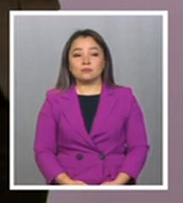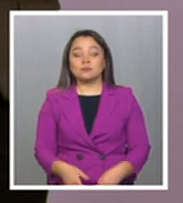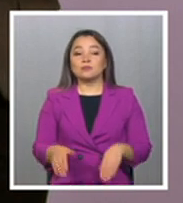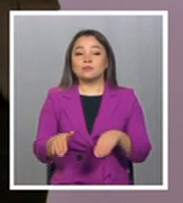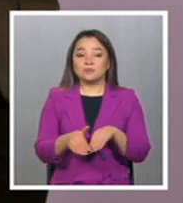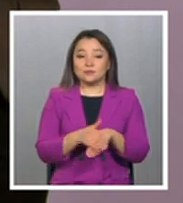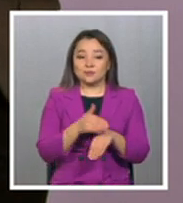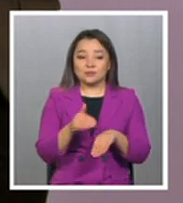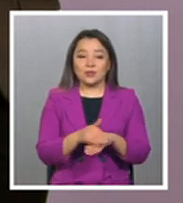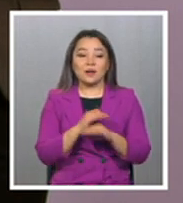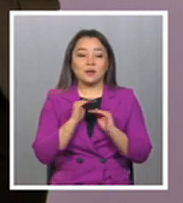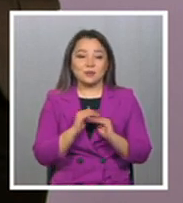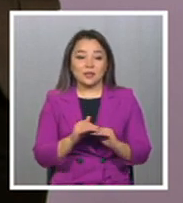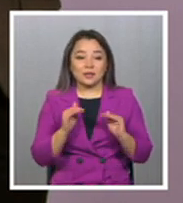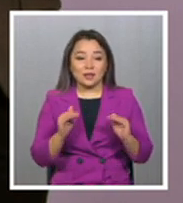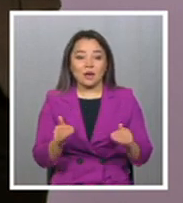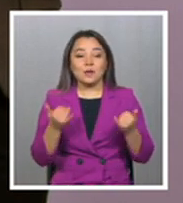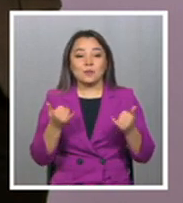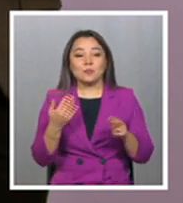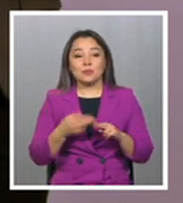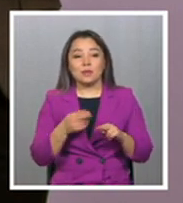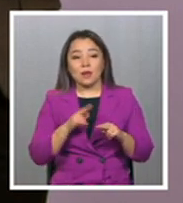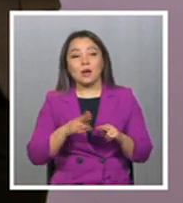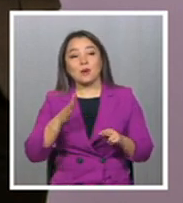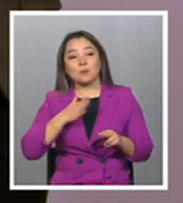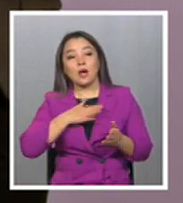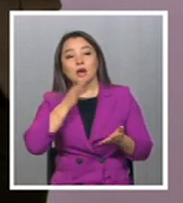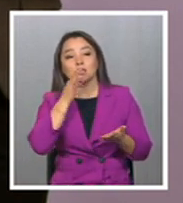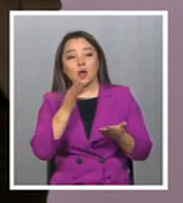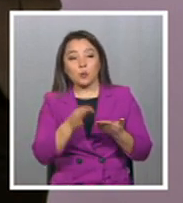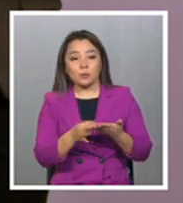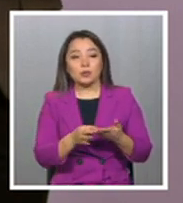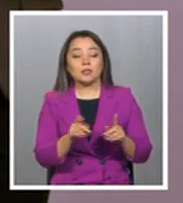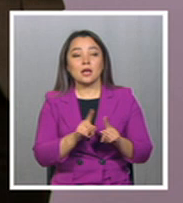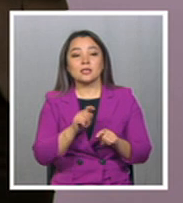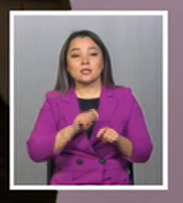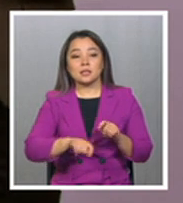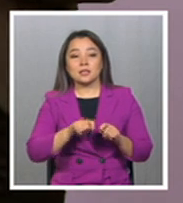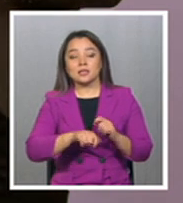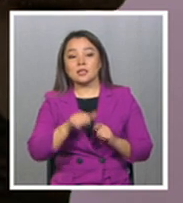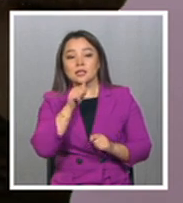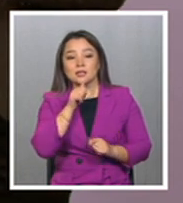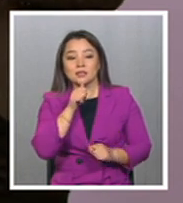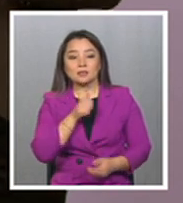Жарайсыңдар балалар, енді менің жауаптарыммен салыстырыңдар.